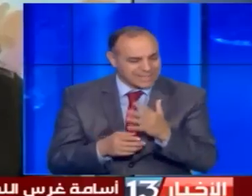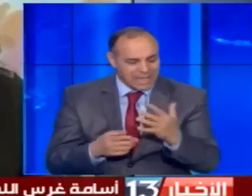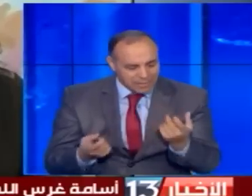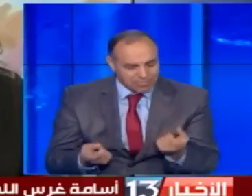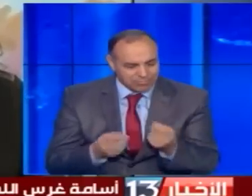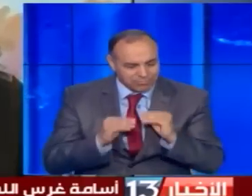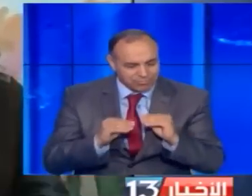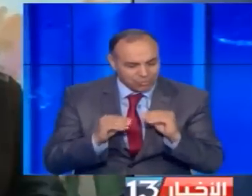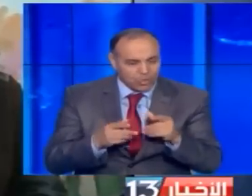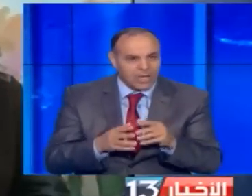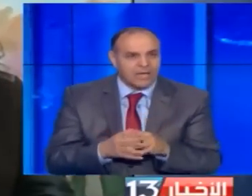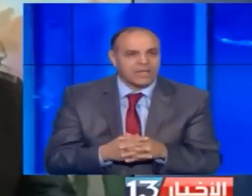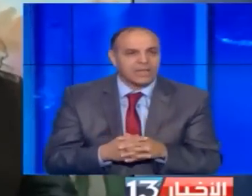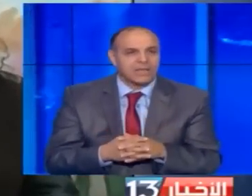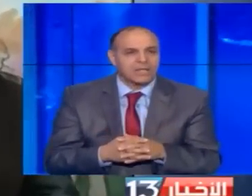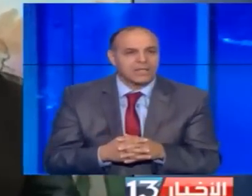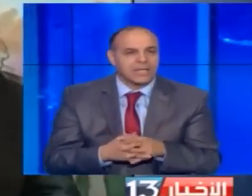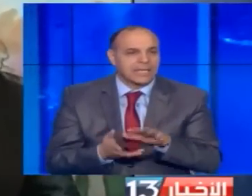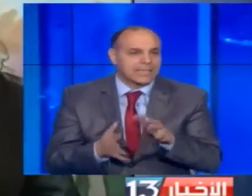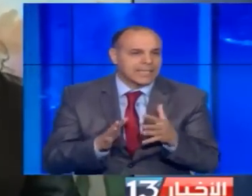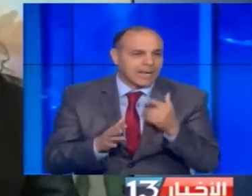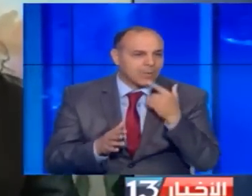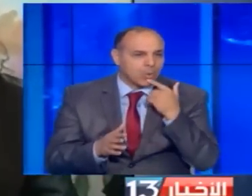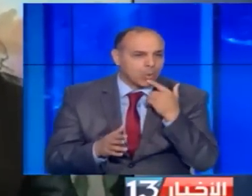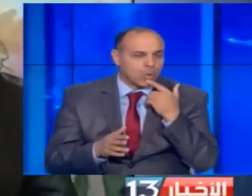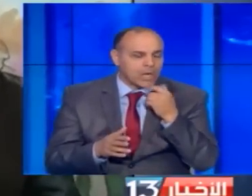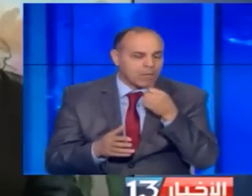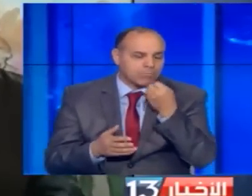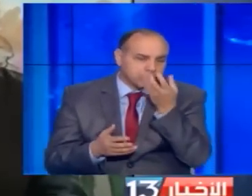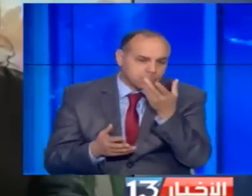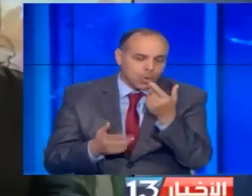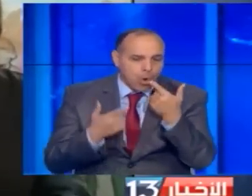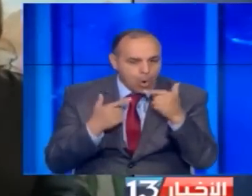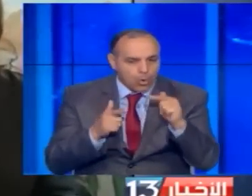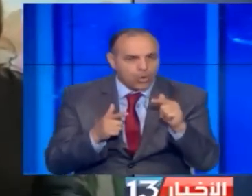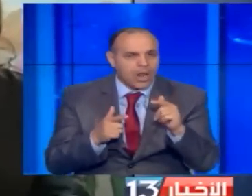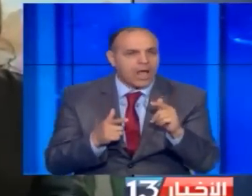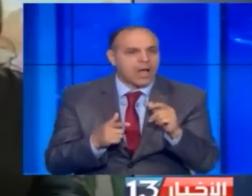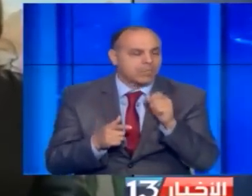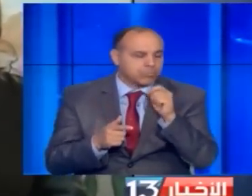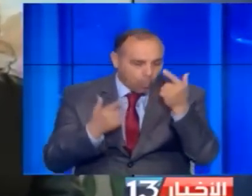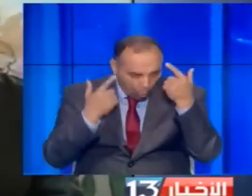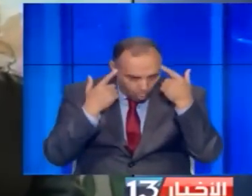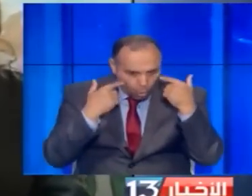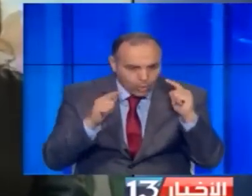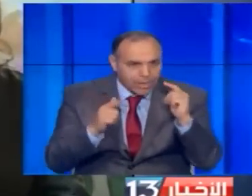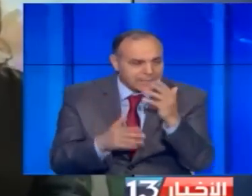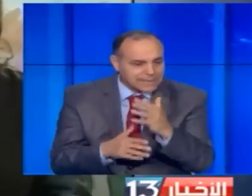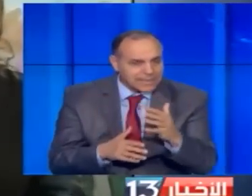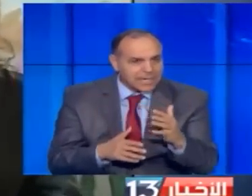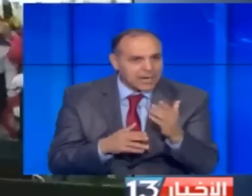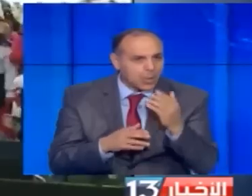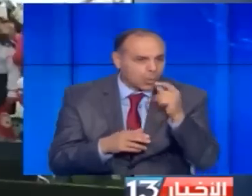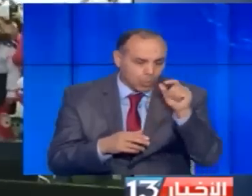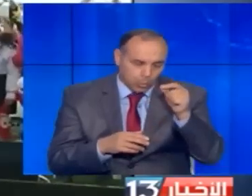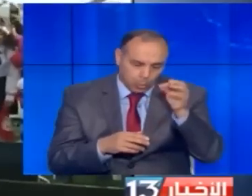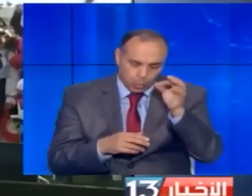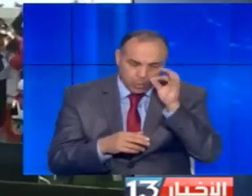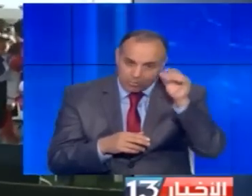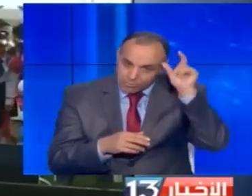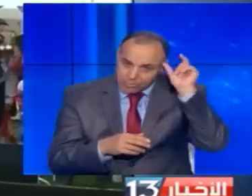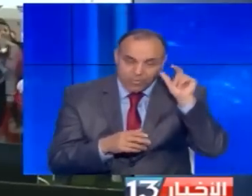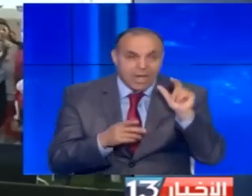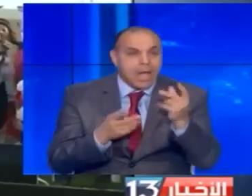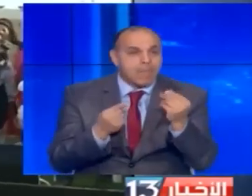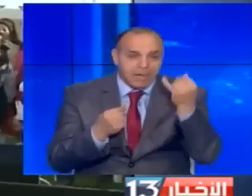في تأمين هذا الوطن. تقريبا هو تعبير فني حر من فنانين أحرار لقوات أمن جمهوري. يعتقد